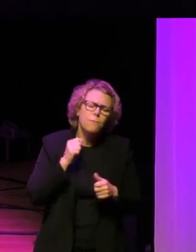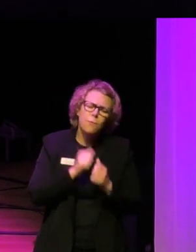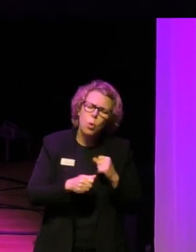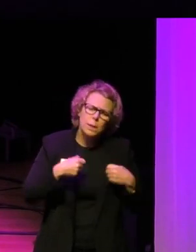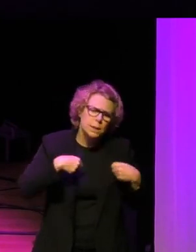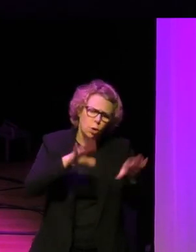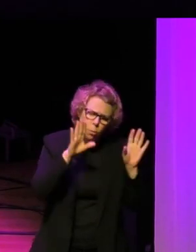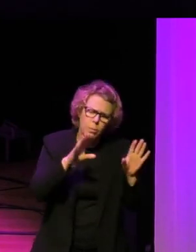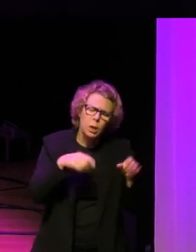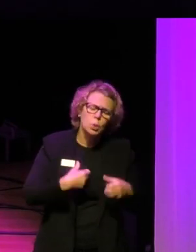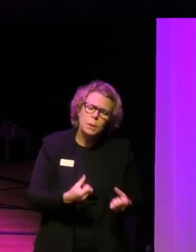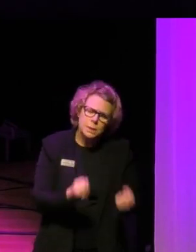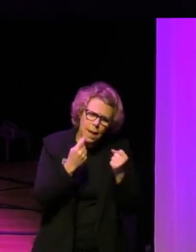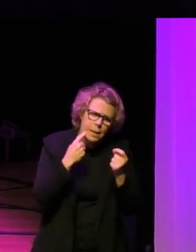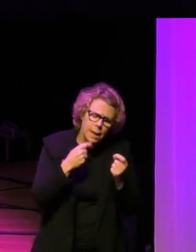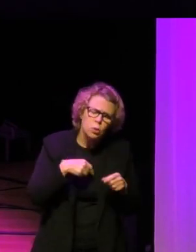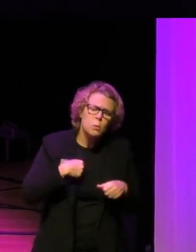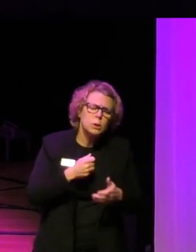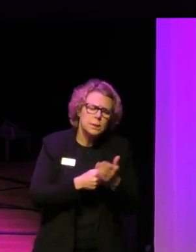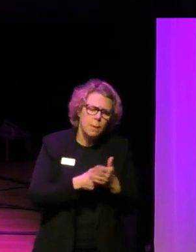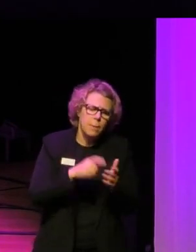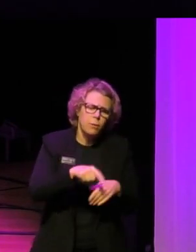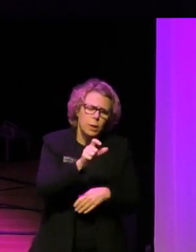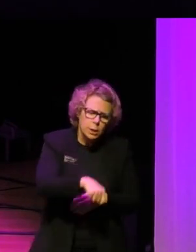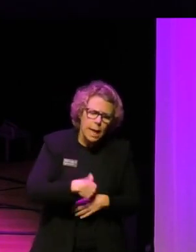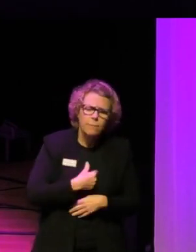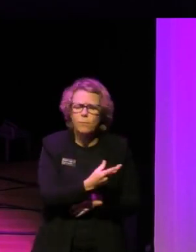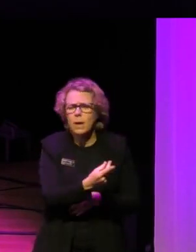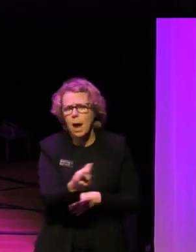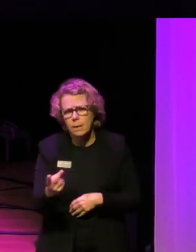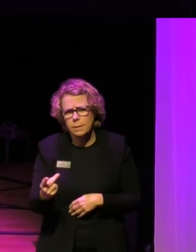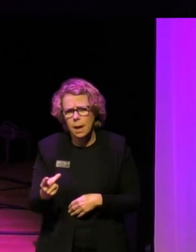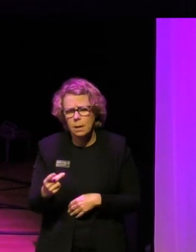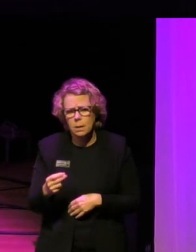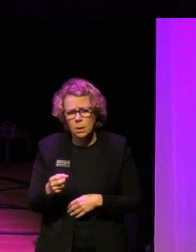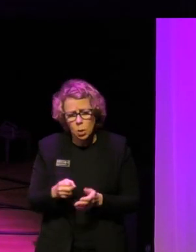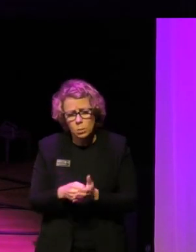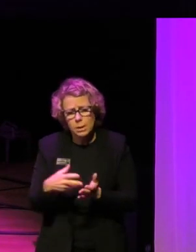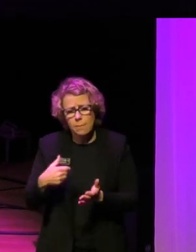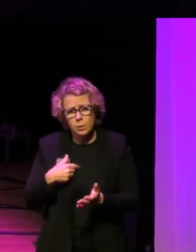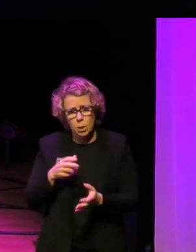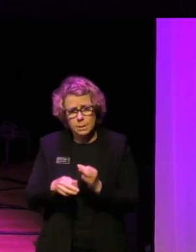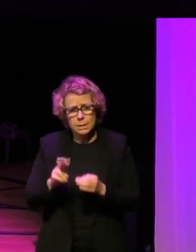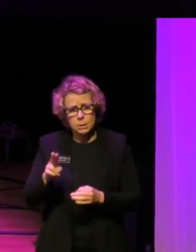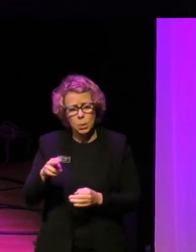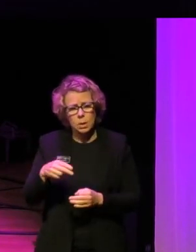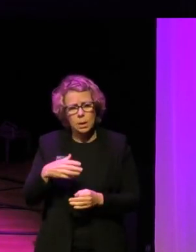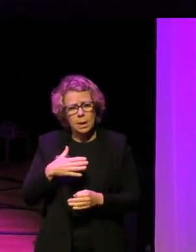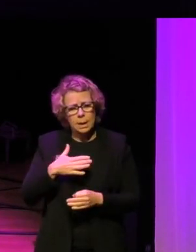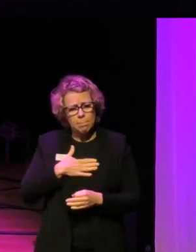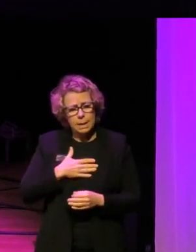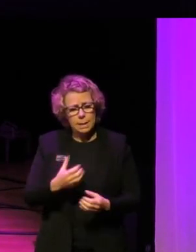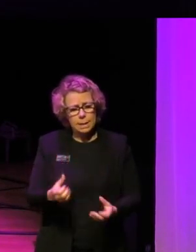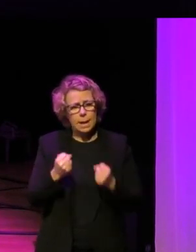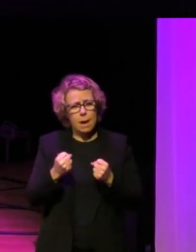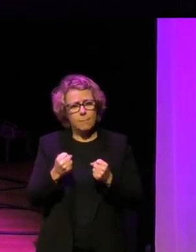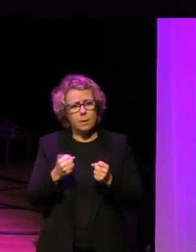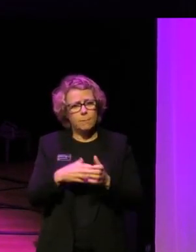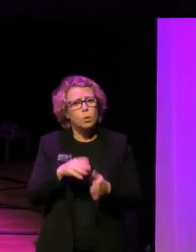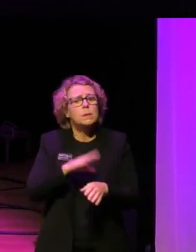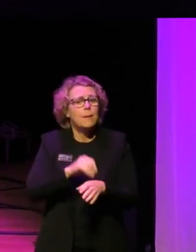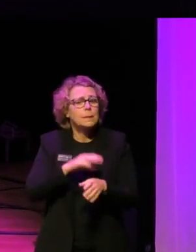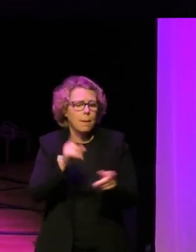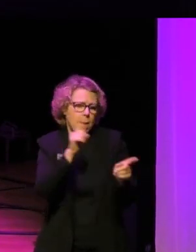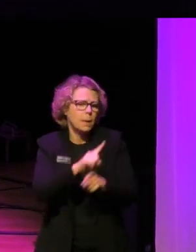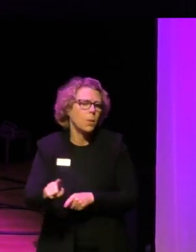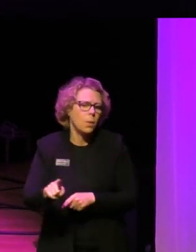stark kille, du måste kämpa för dig själv, för de andra. Och det är därför jag just nu, där min kraft kommer från